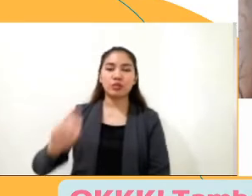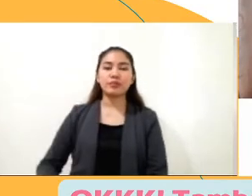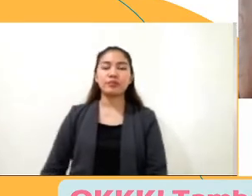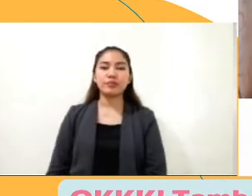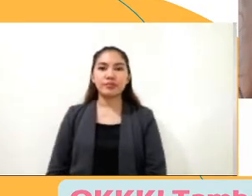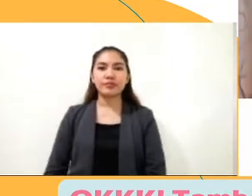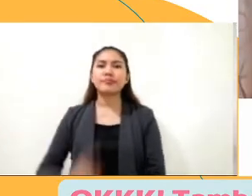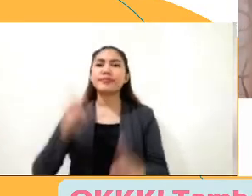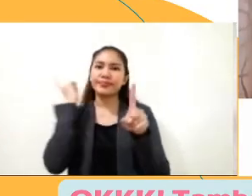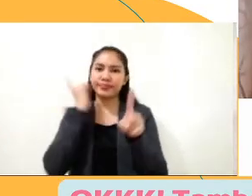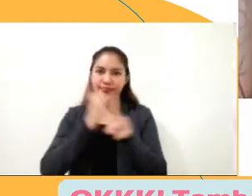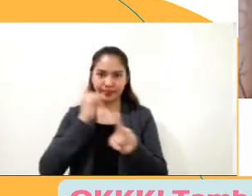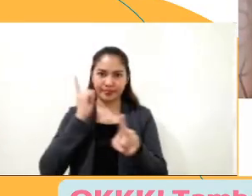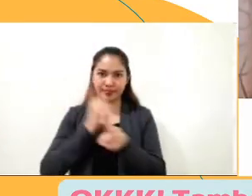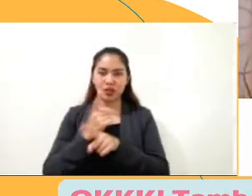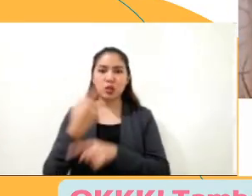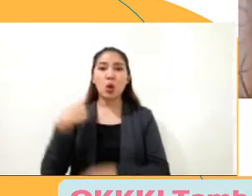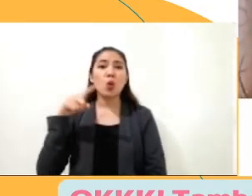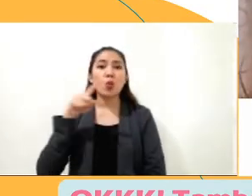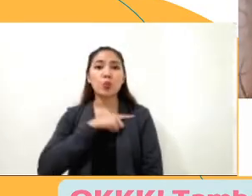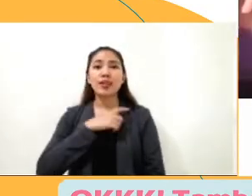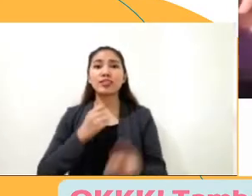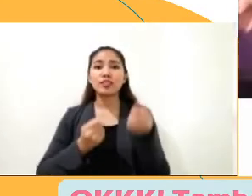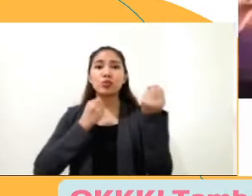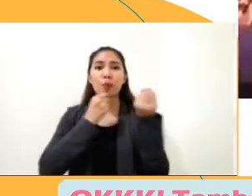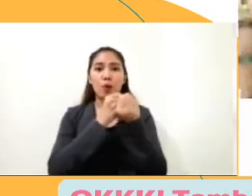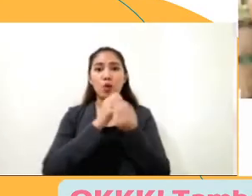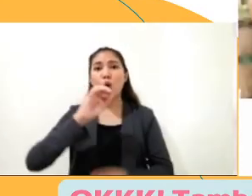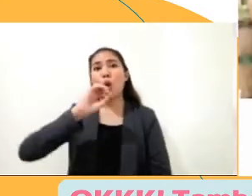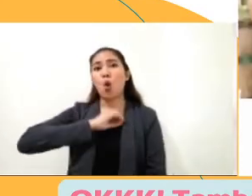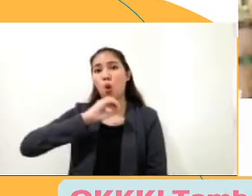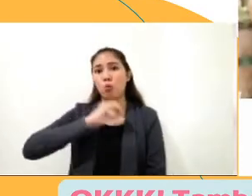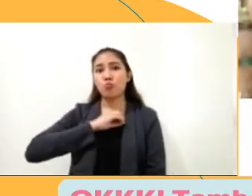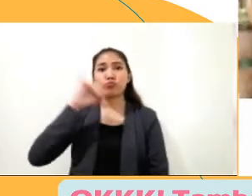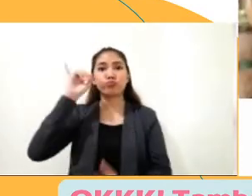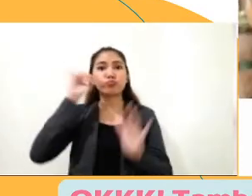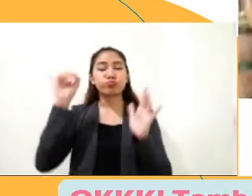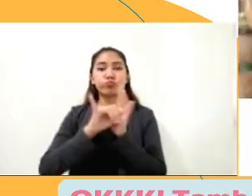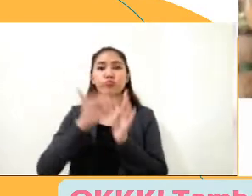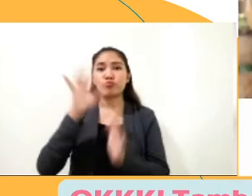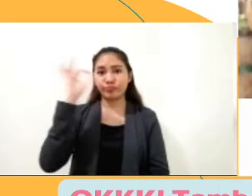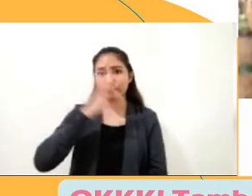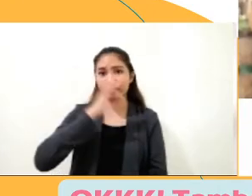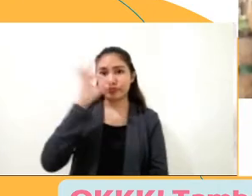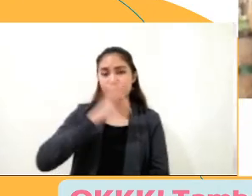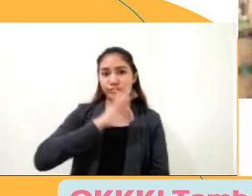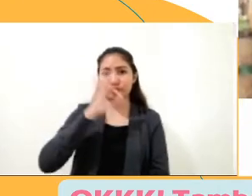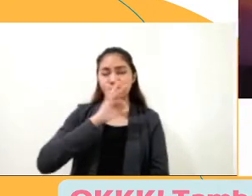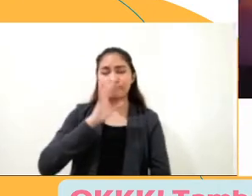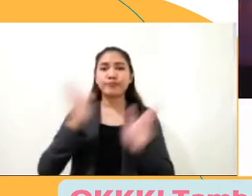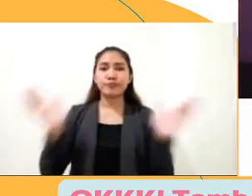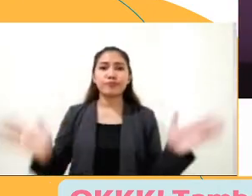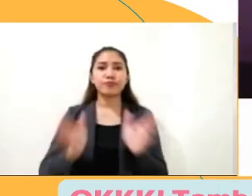Tama, tangkilikin natin ang sariling atin. At ito ay pagyamanin.